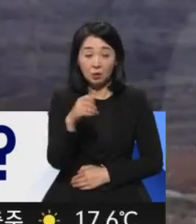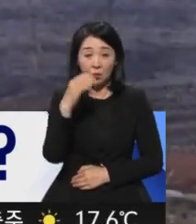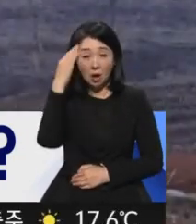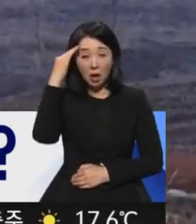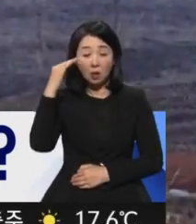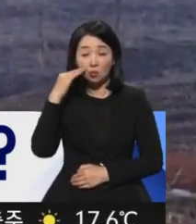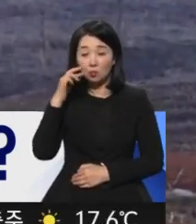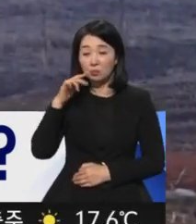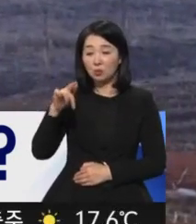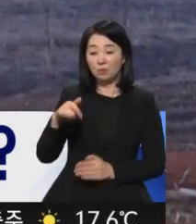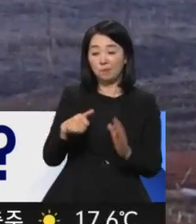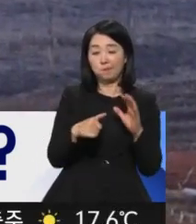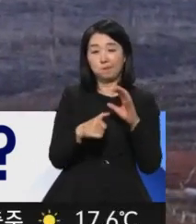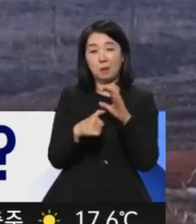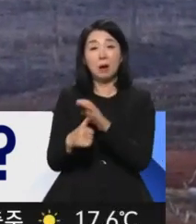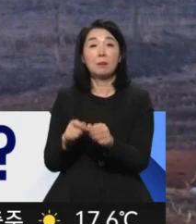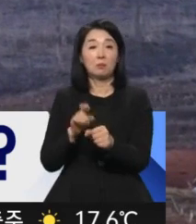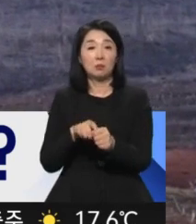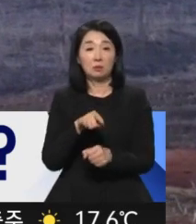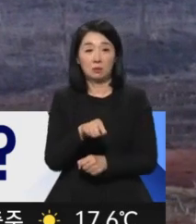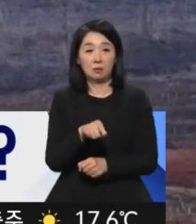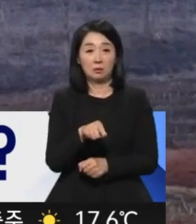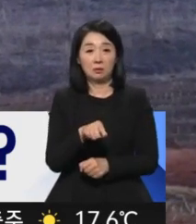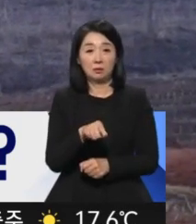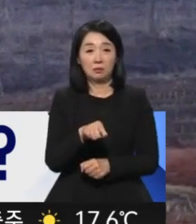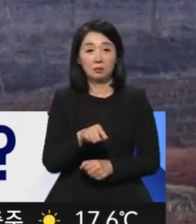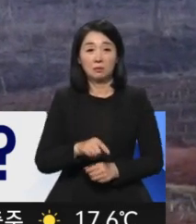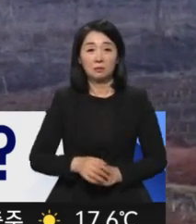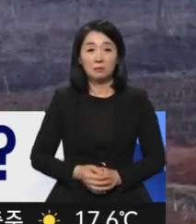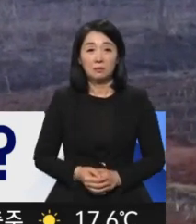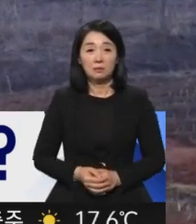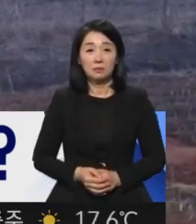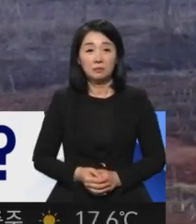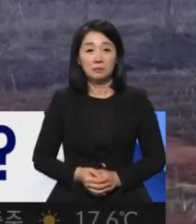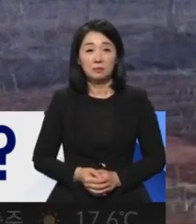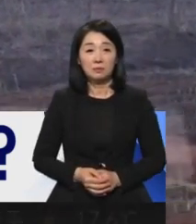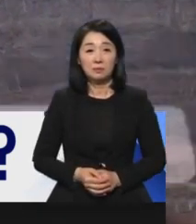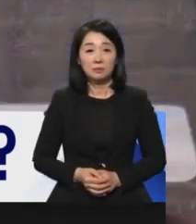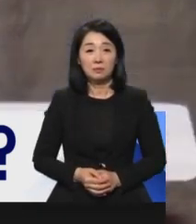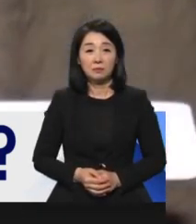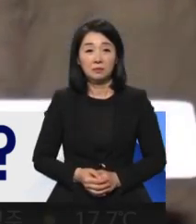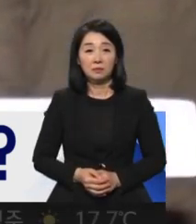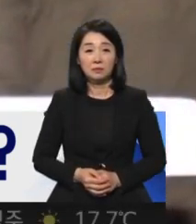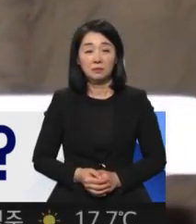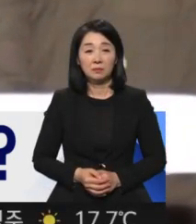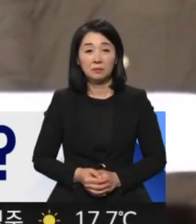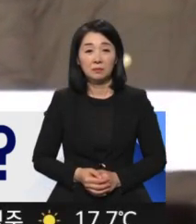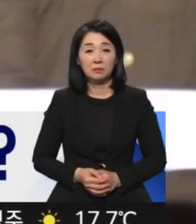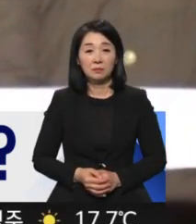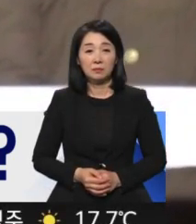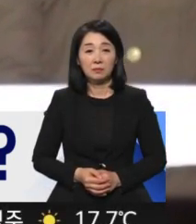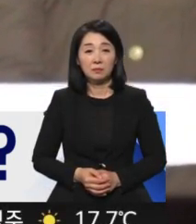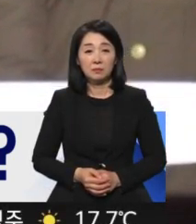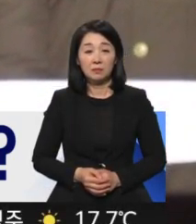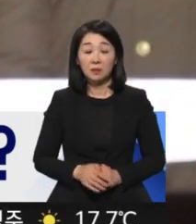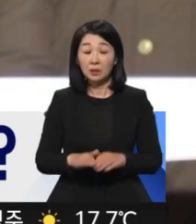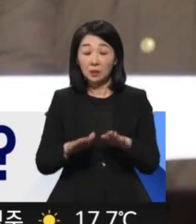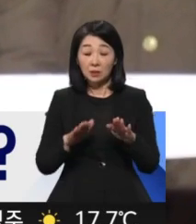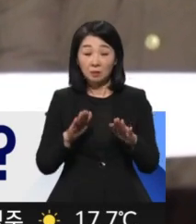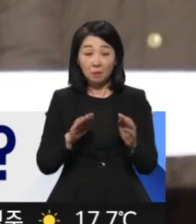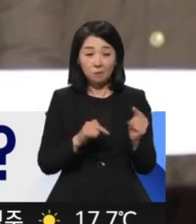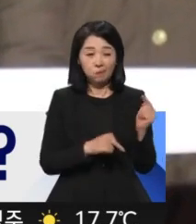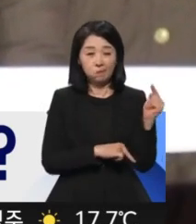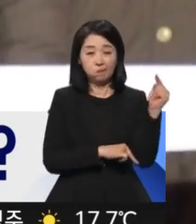남측과 미국을 또 압박하는 뭐 그런 군사적인 의미가 있고 또 실질적으로 그 이번 미사일